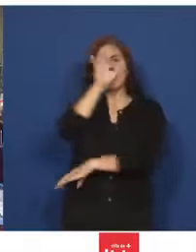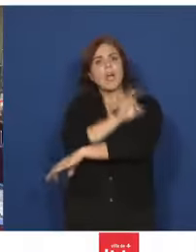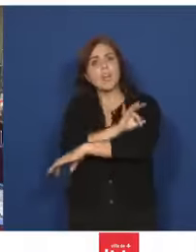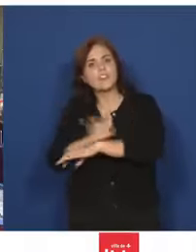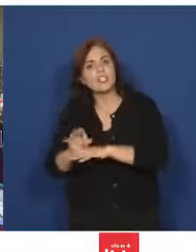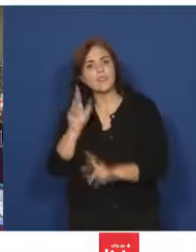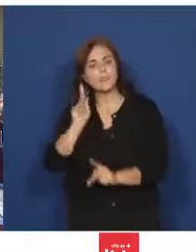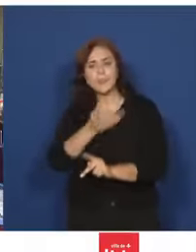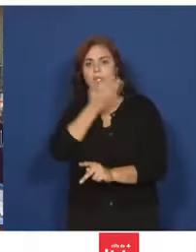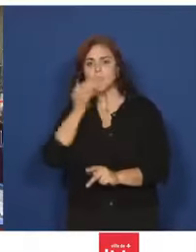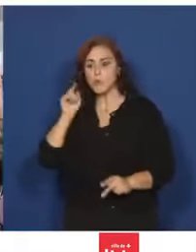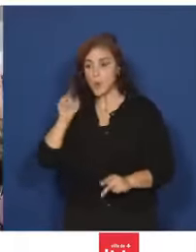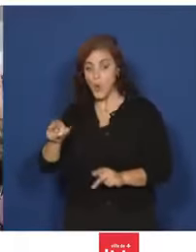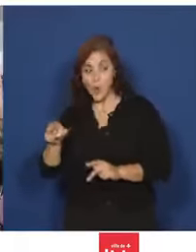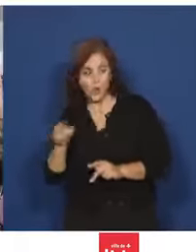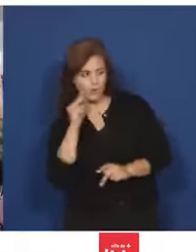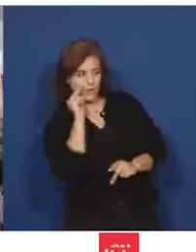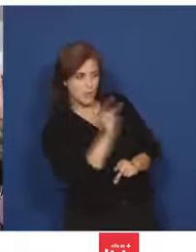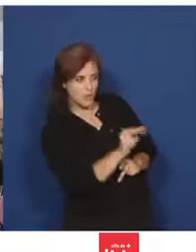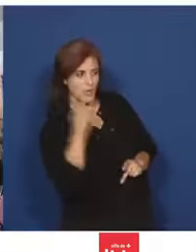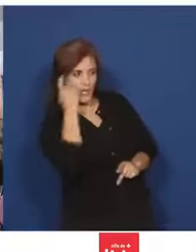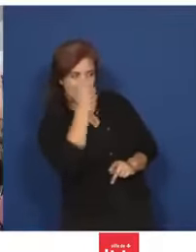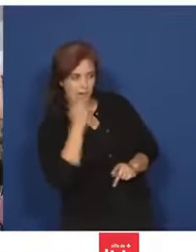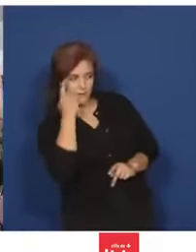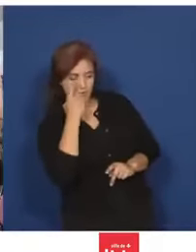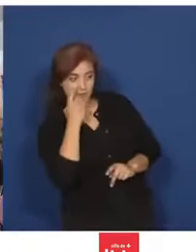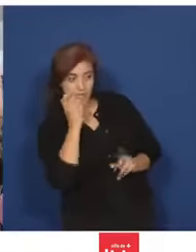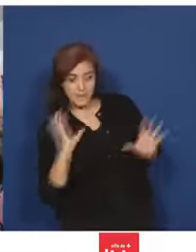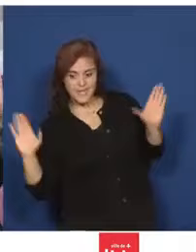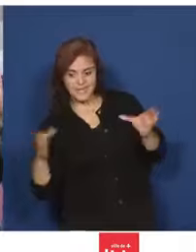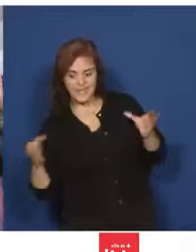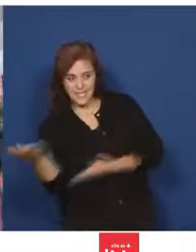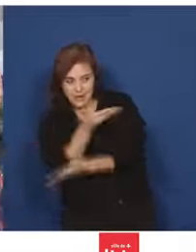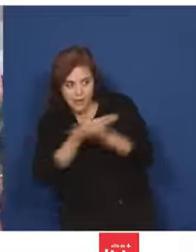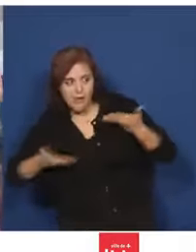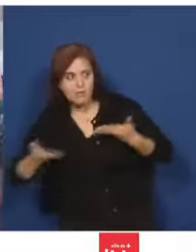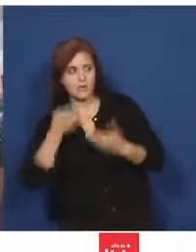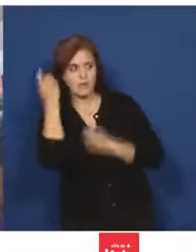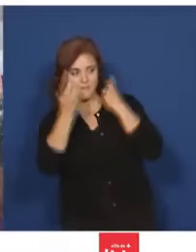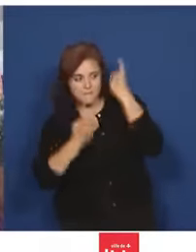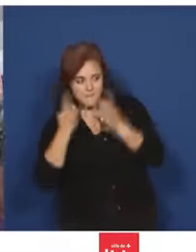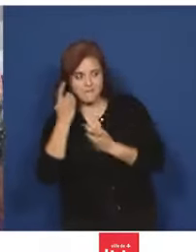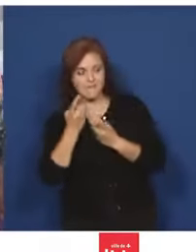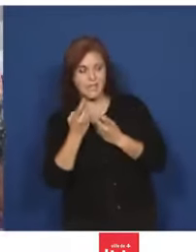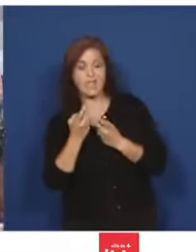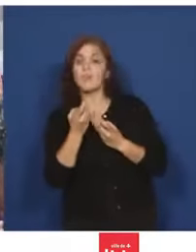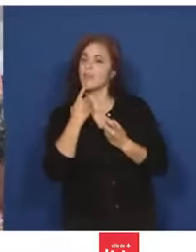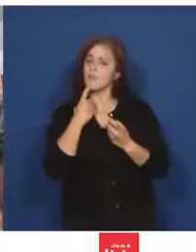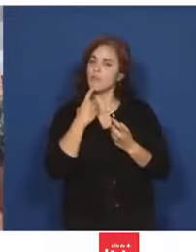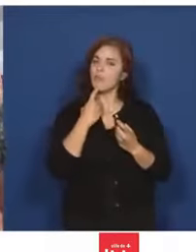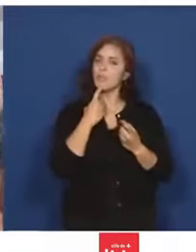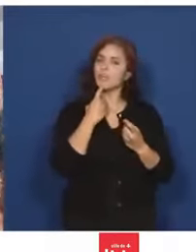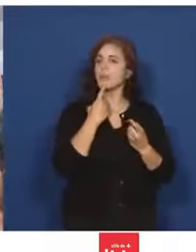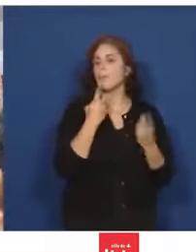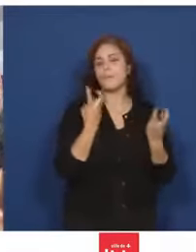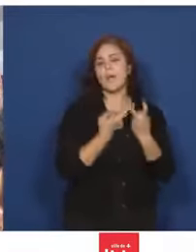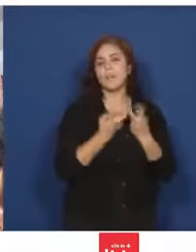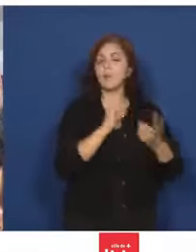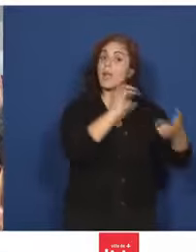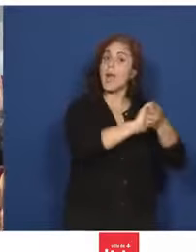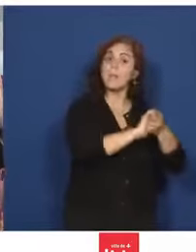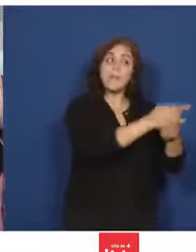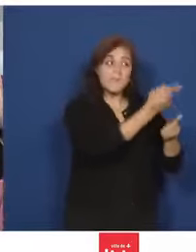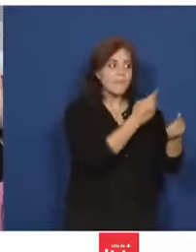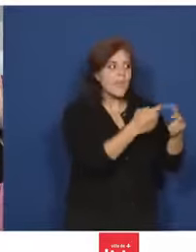saurait mettre en place une réflexion participative et concertée, associer les acteurs locaux, tels que les Amis du Jardin des